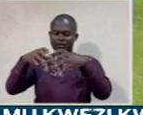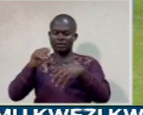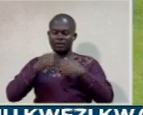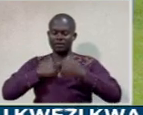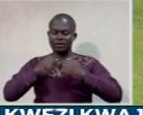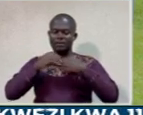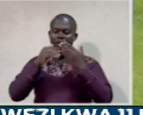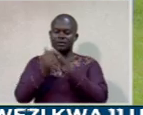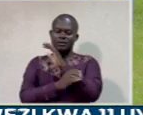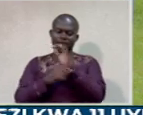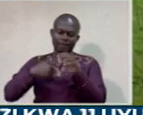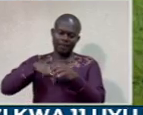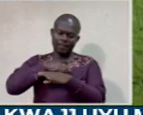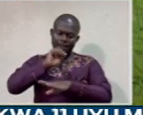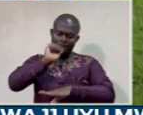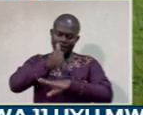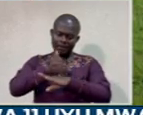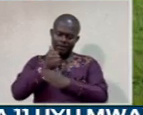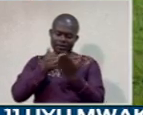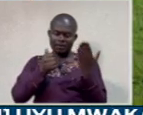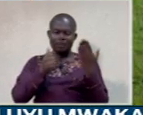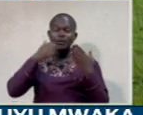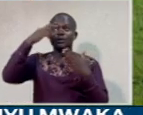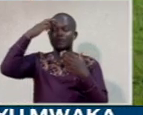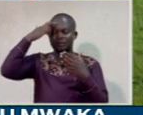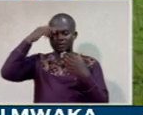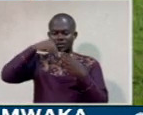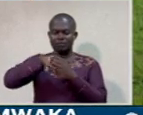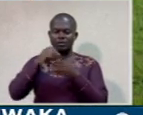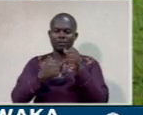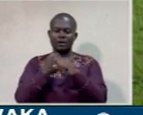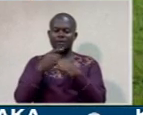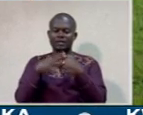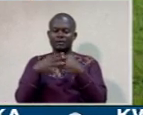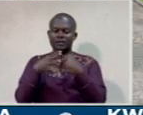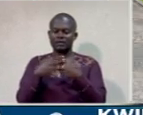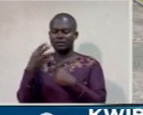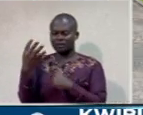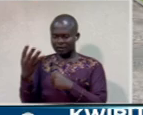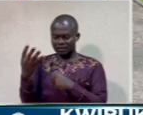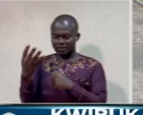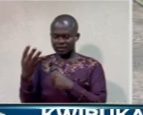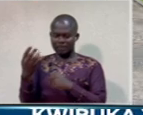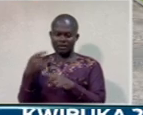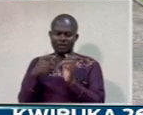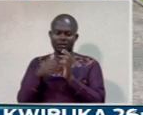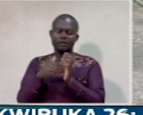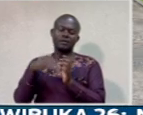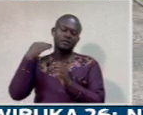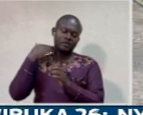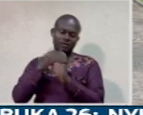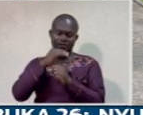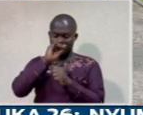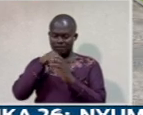abayobozi b'igihugu cyacu bashyizeho urwibutso muri 1994 nago ya Jenoside yakorewe Abatutsi